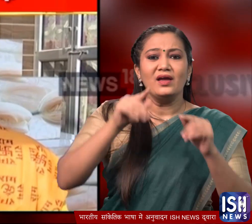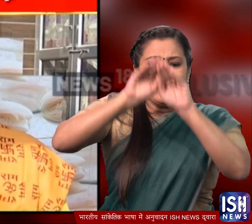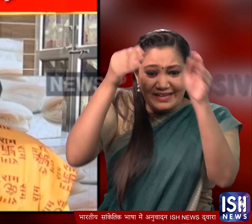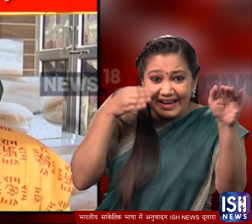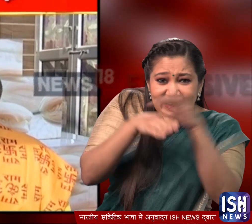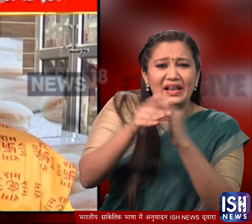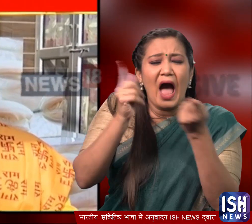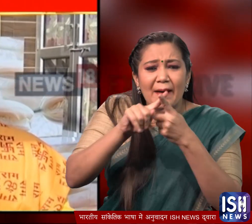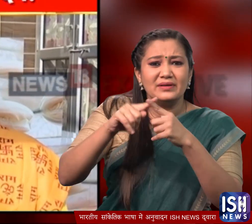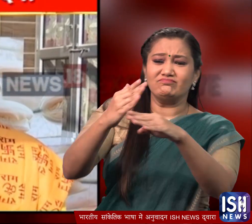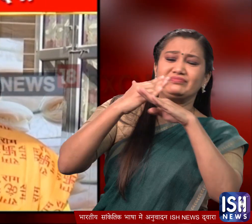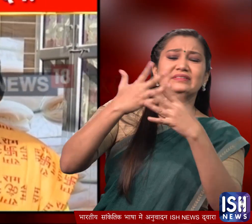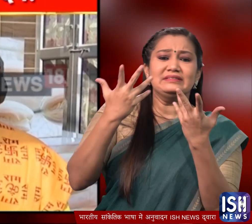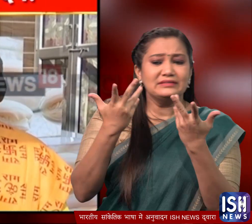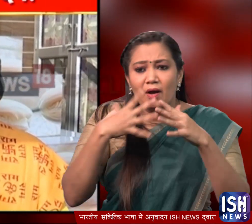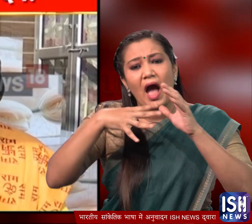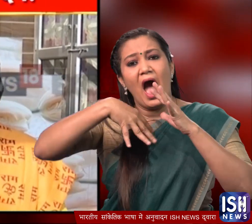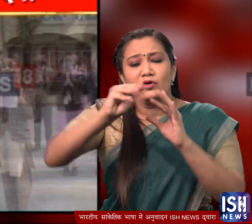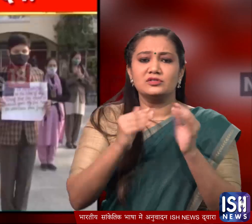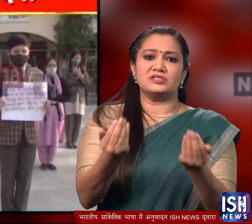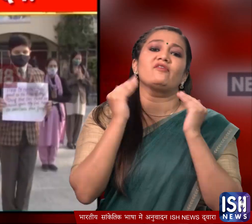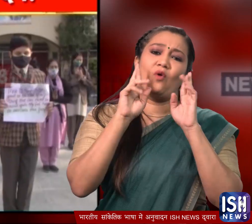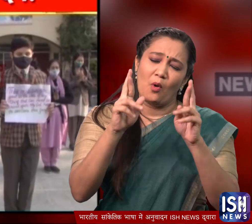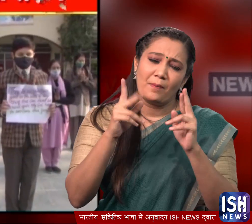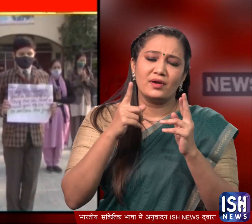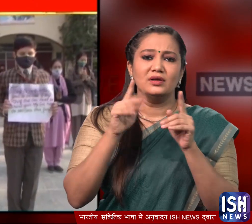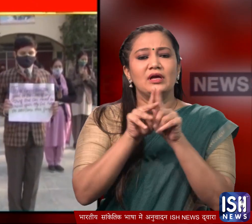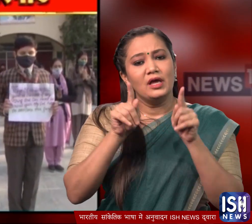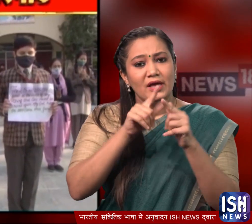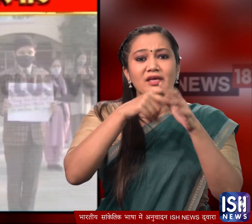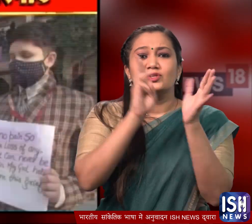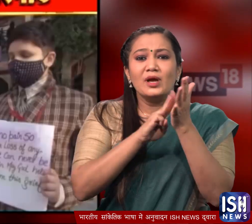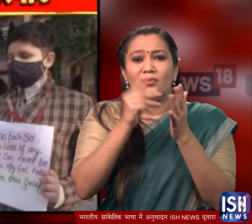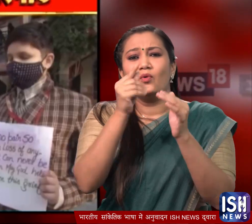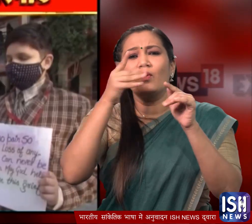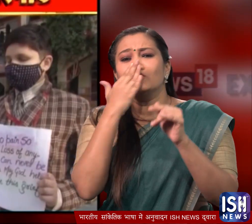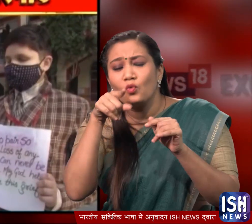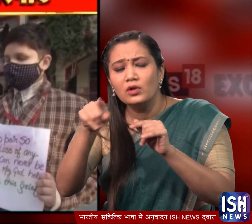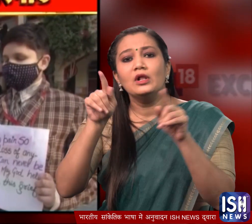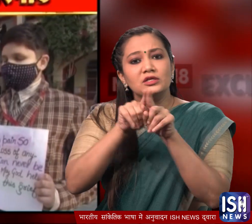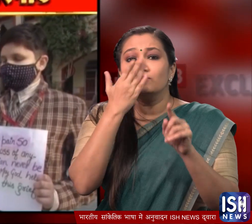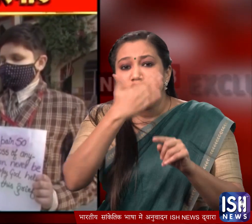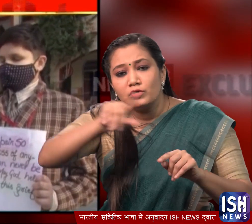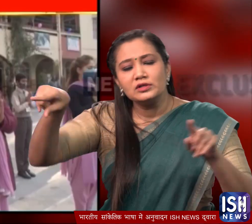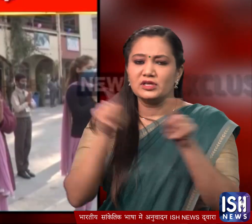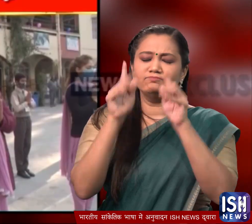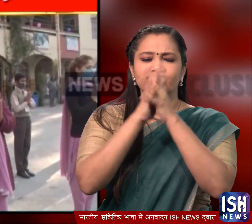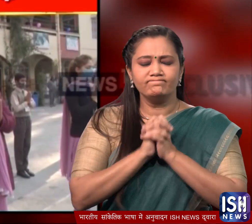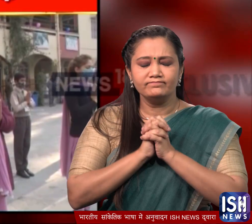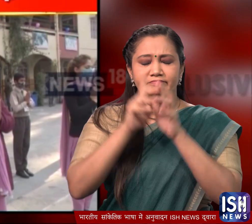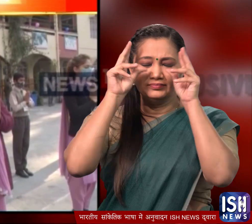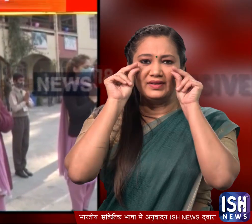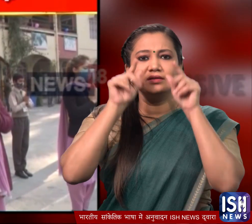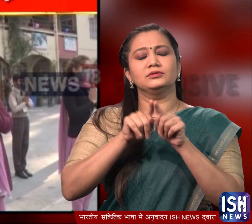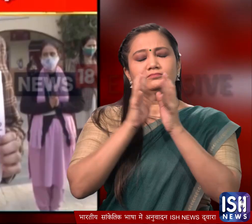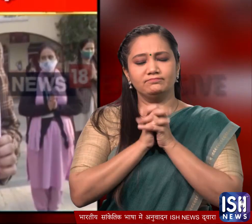में फंसे हुए हैं वो सुरक्षित वहां से बाहर निकलें। ठीक इन्हीं भावनाओं के साथ जम्मू के एक स्कूल में पढ़ने वाले कुछ छात्र छात्राओं ने भी हाथ जोड़कर